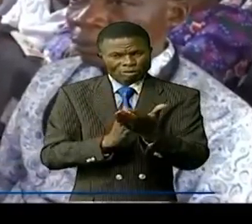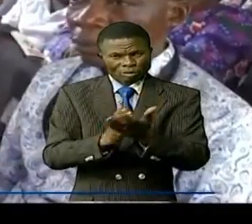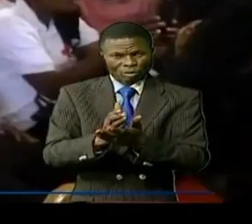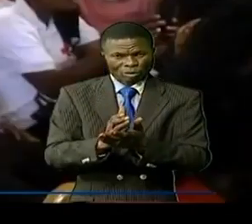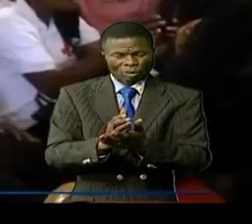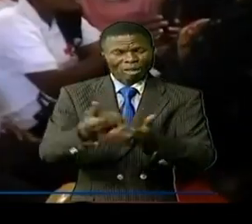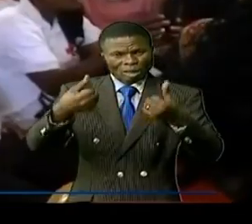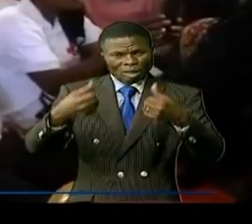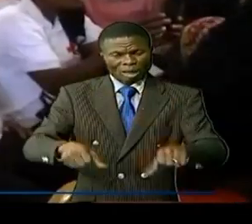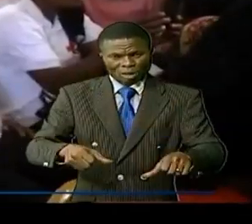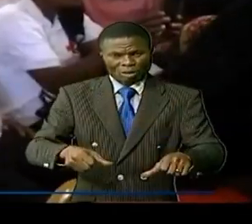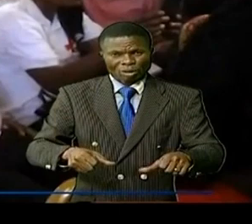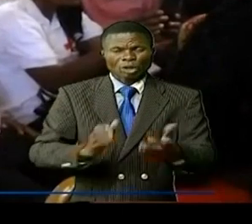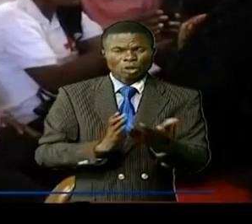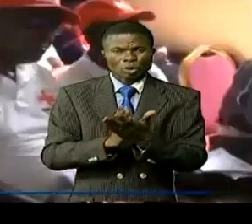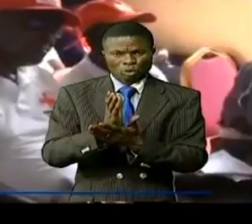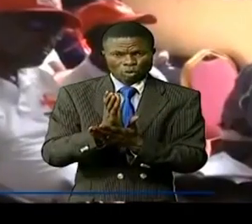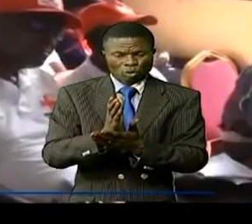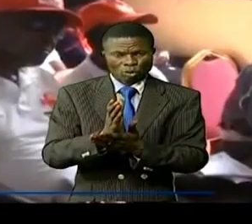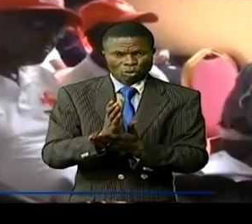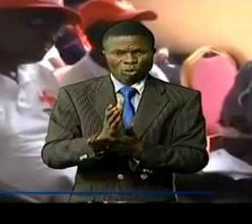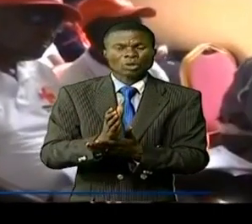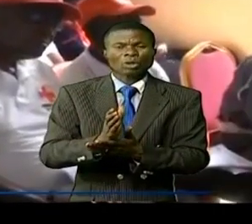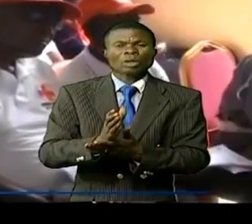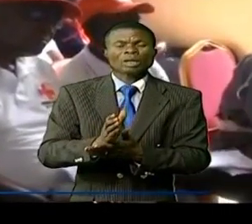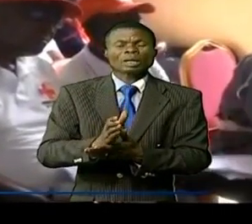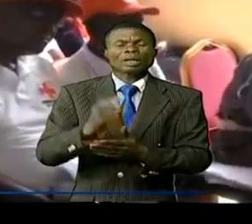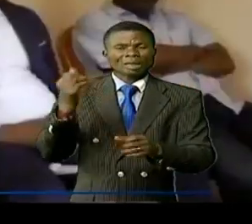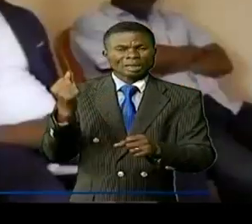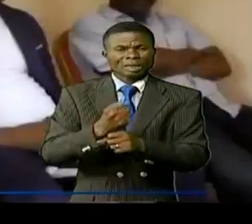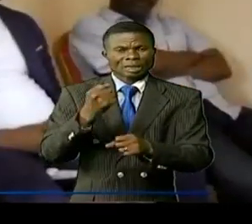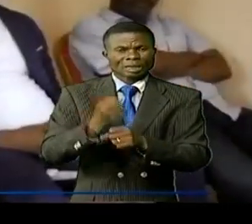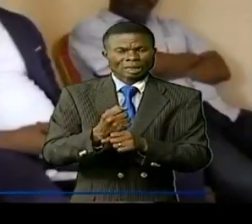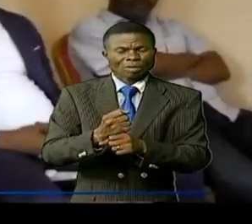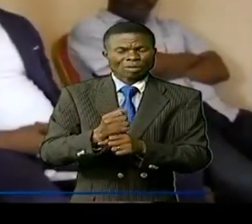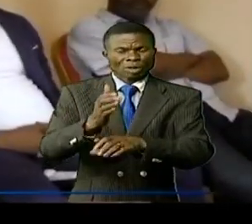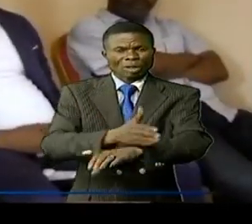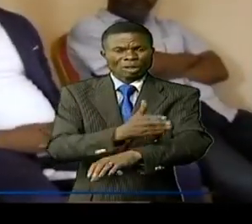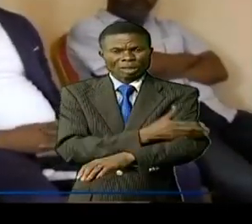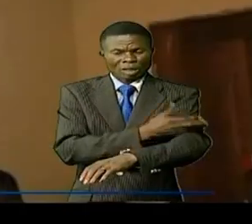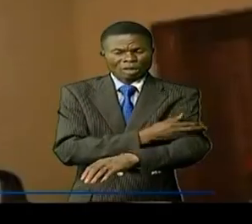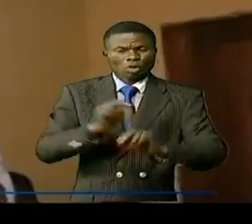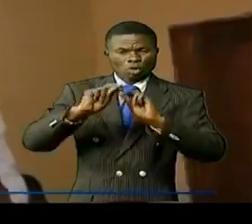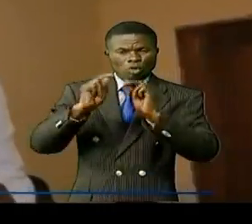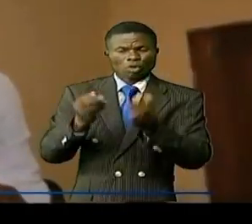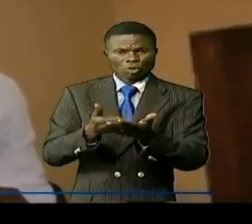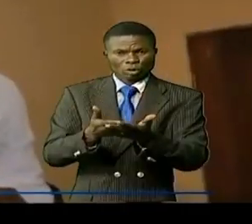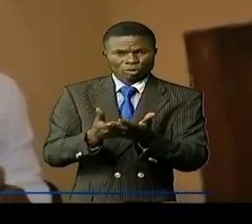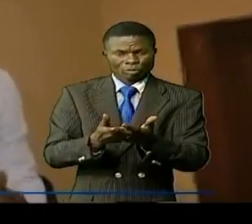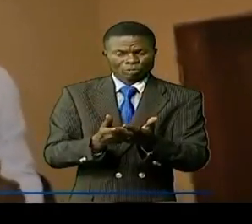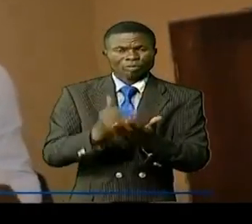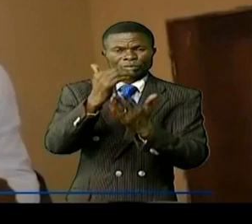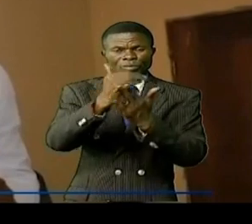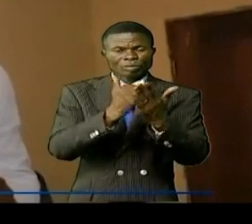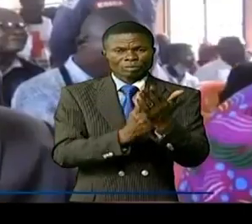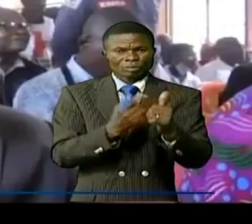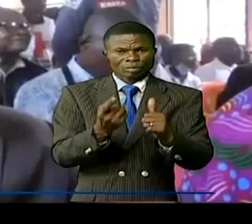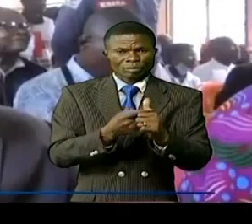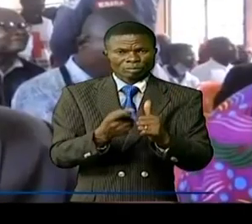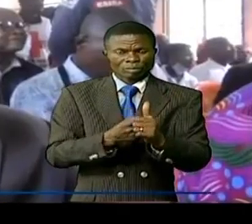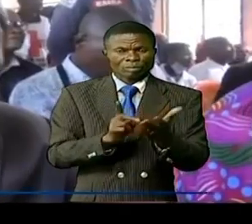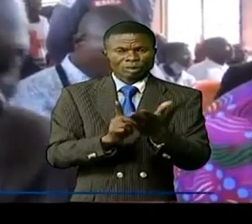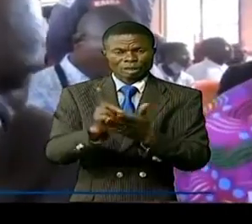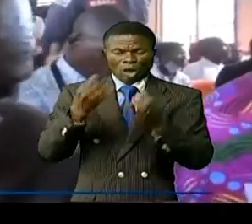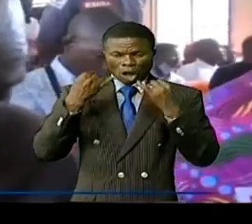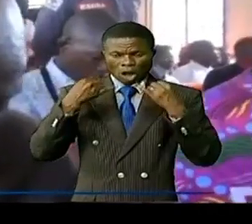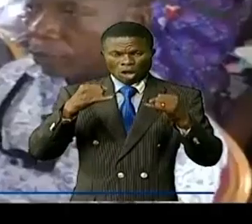demeurant respectueux des droits et devoirs les reconnus en vue de la bonne marche de leur organisation. Il a cité particulièrement les droits à